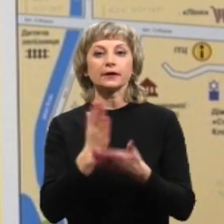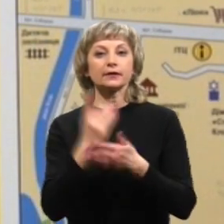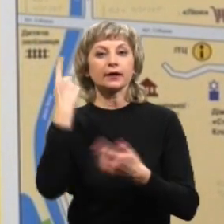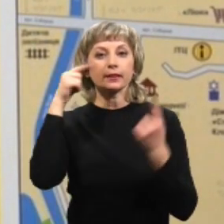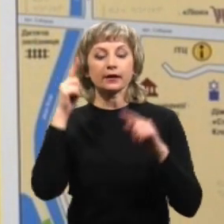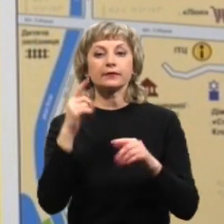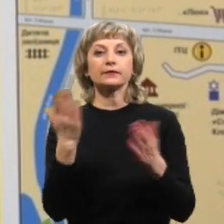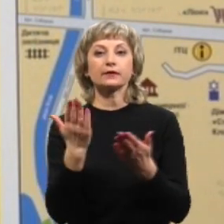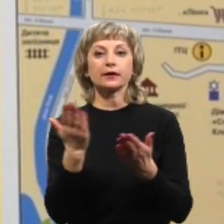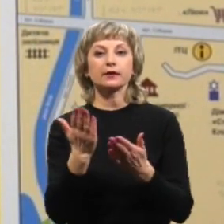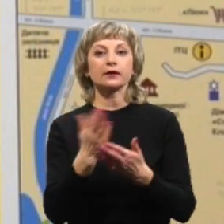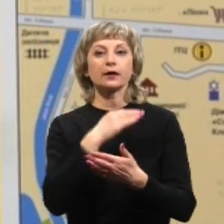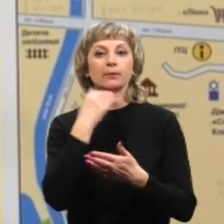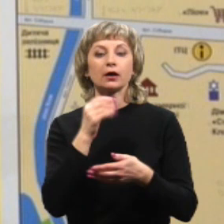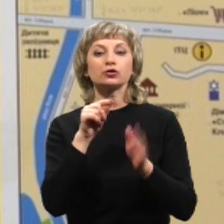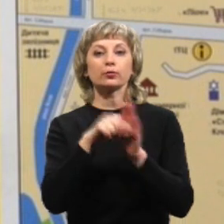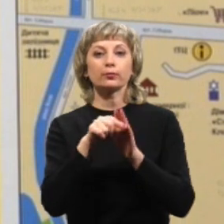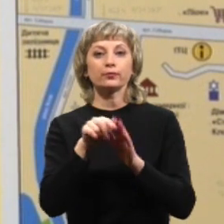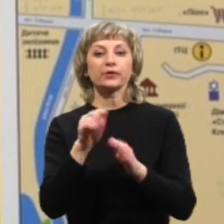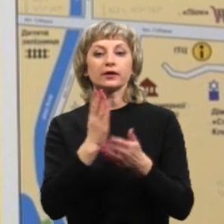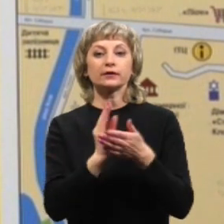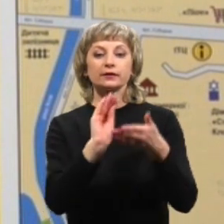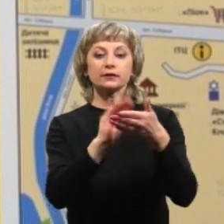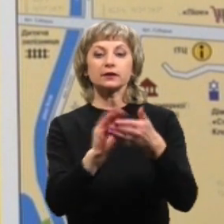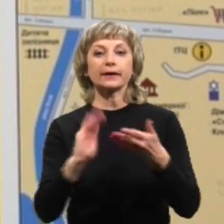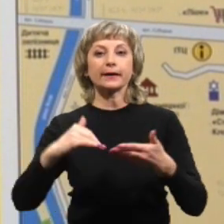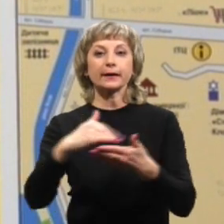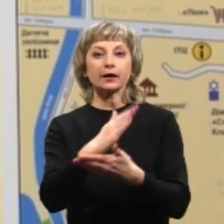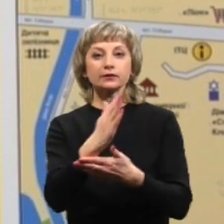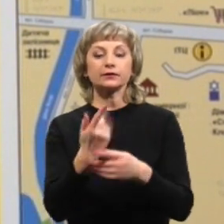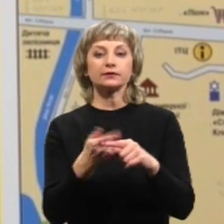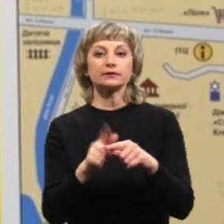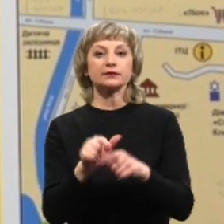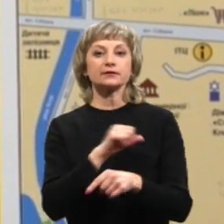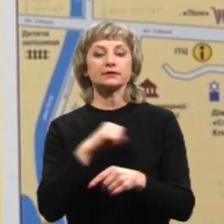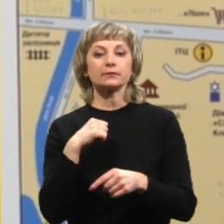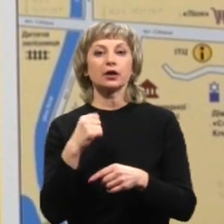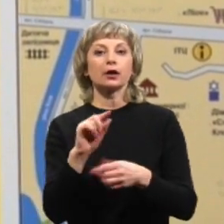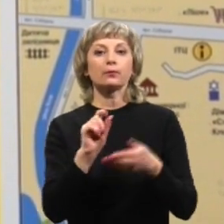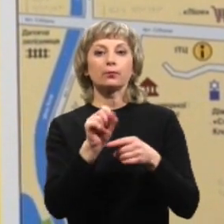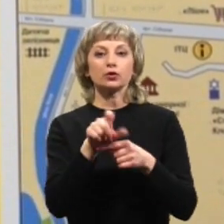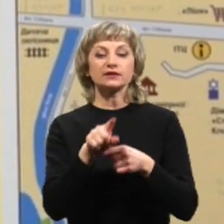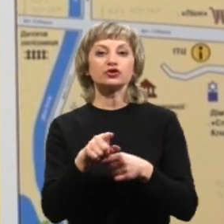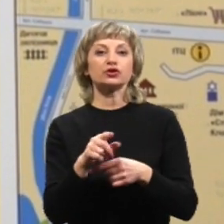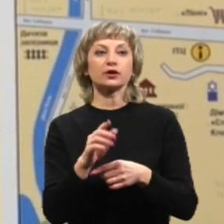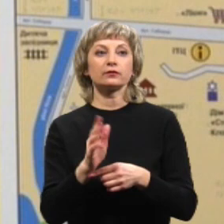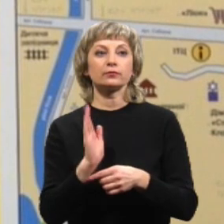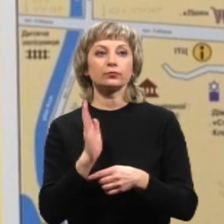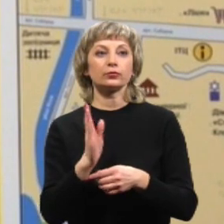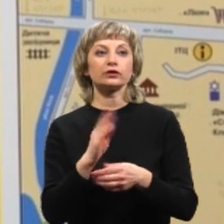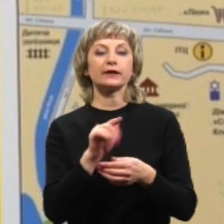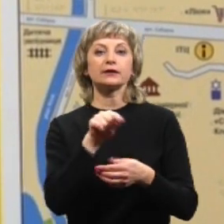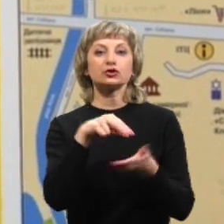на якій є багато позначок, які є нанесені на карті. Це сама перша позначка, це вона буде стояти